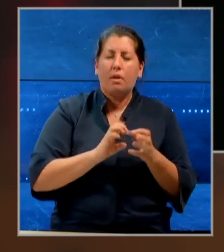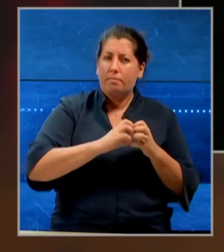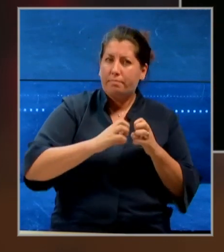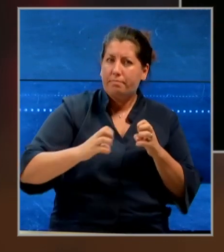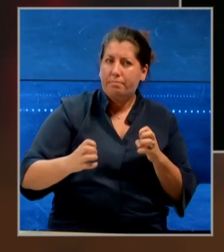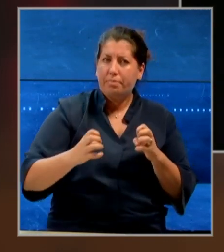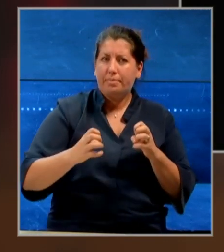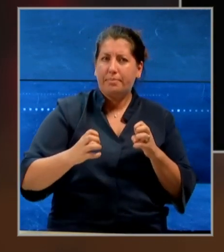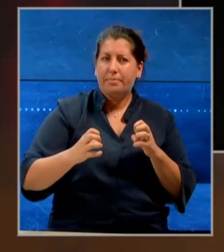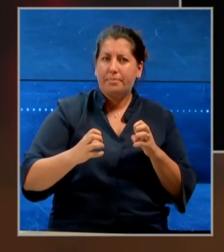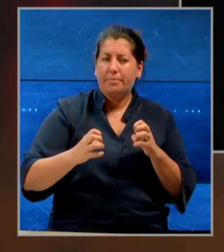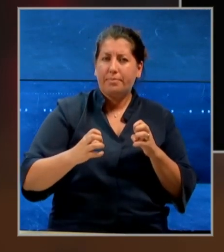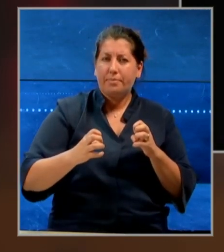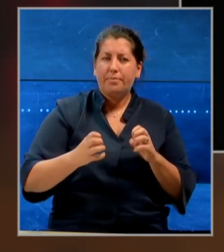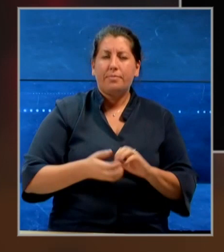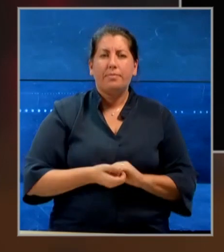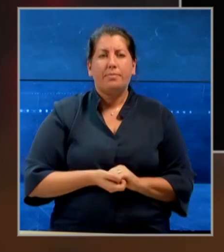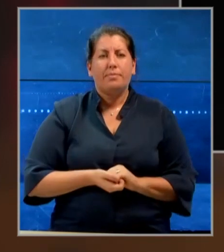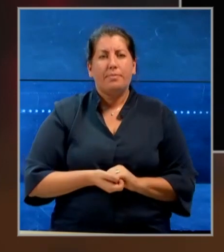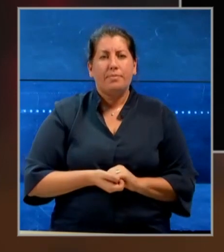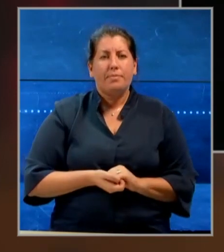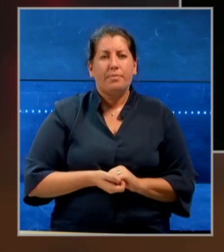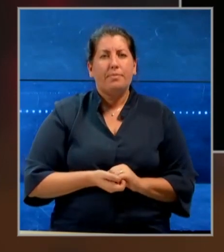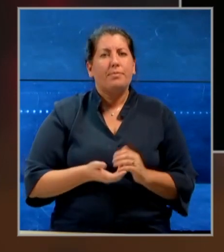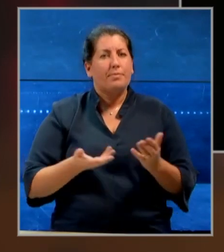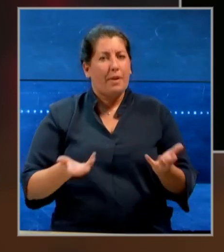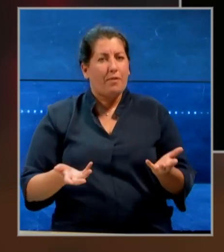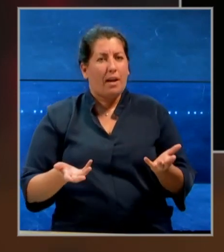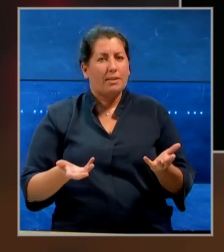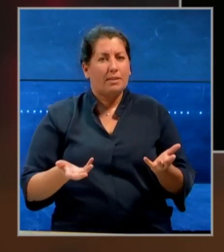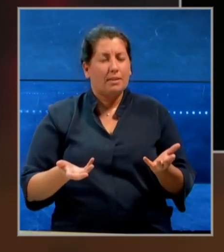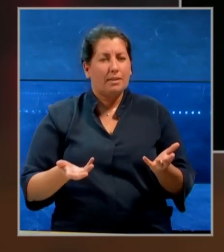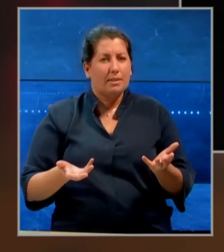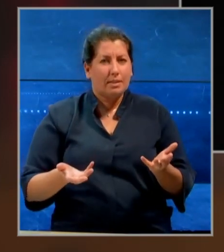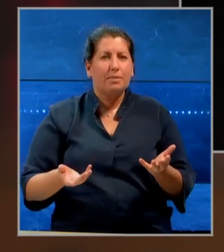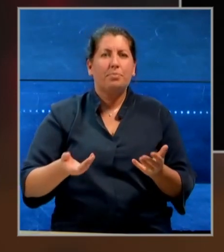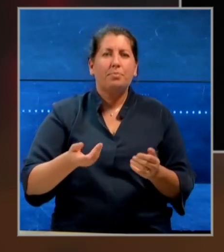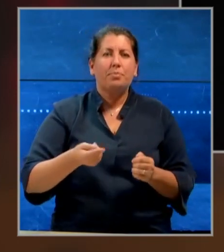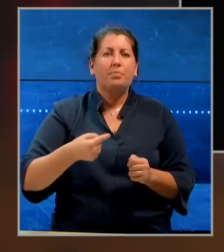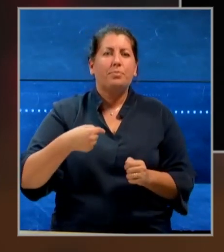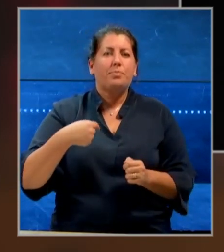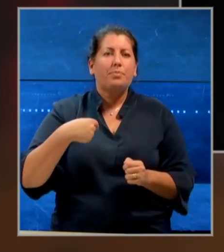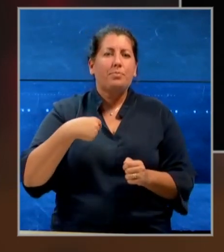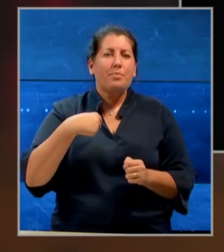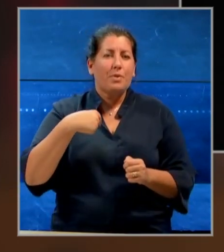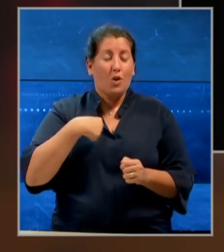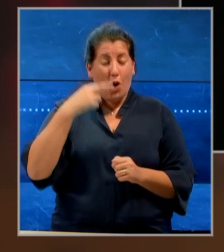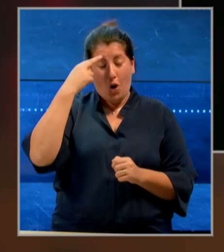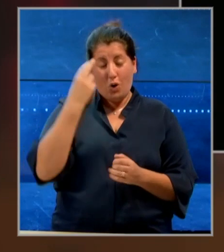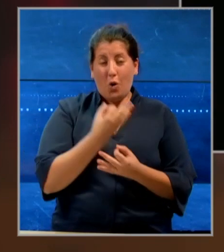abbinamento di quando giocavo. Colpati, il Verona, infatti, la squadra scudetto. No, vabbè, io sono mantovano, ma quel Verona là me lo